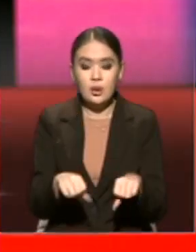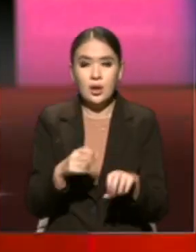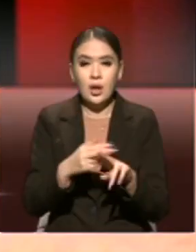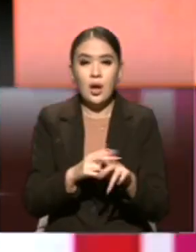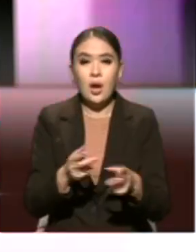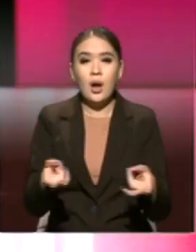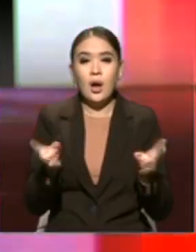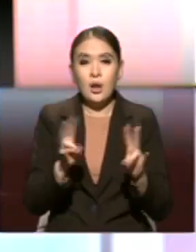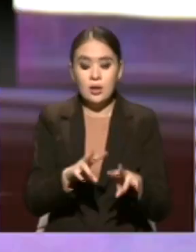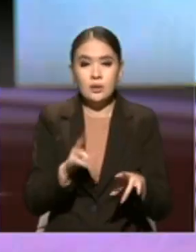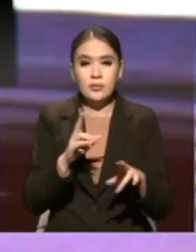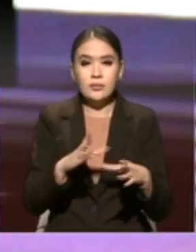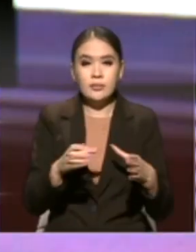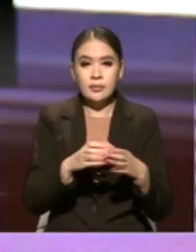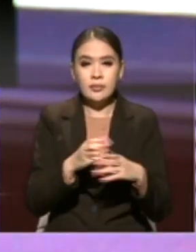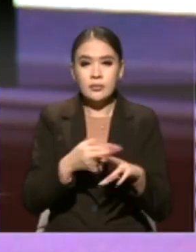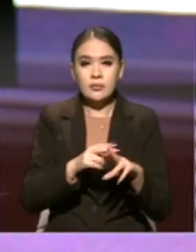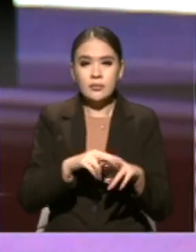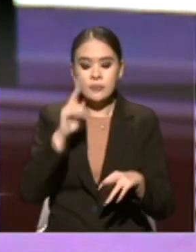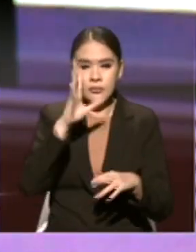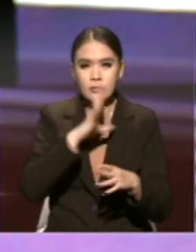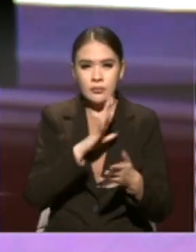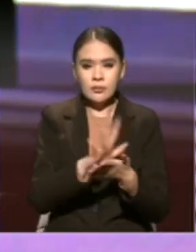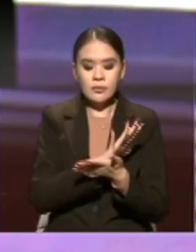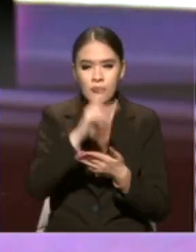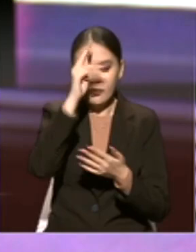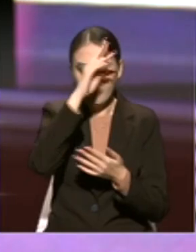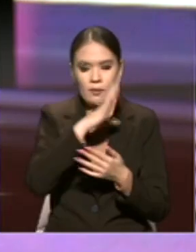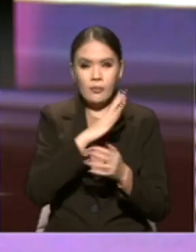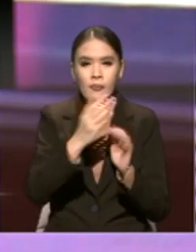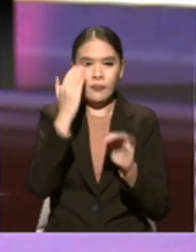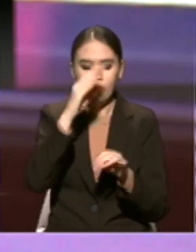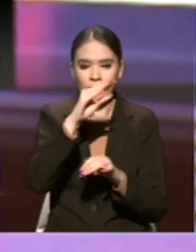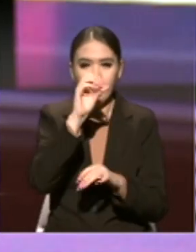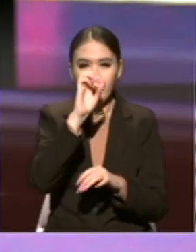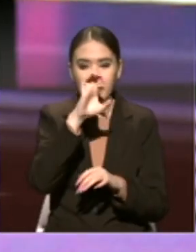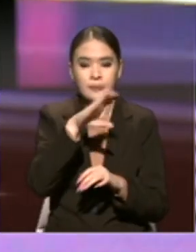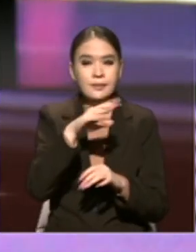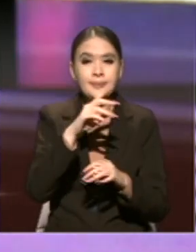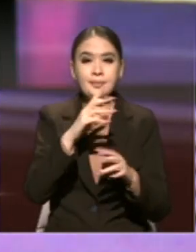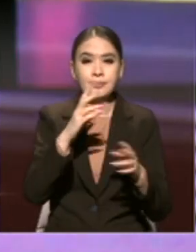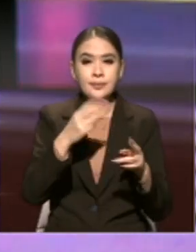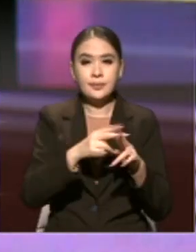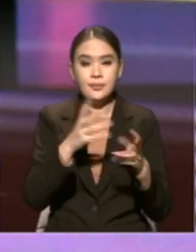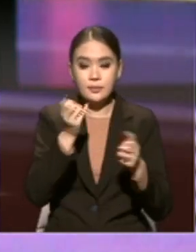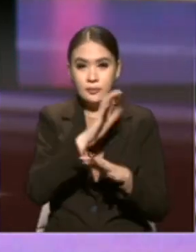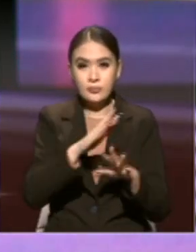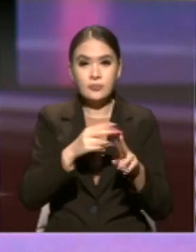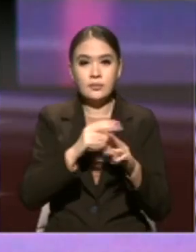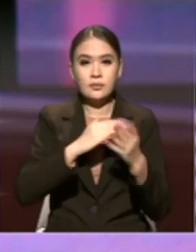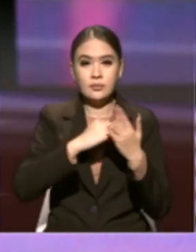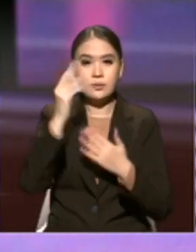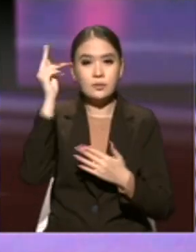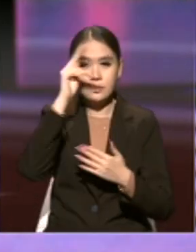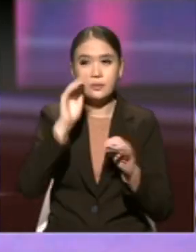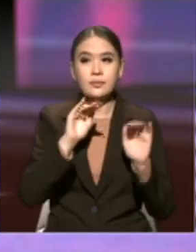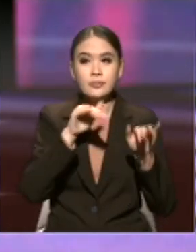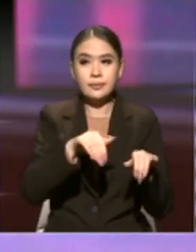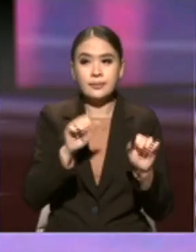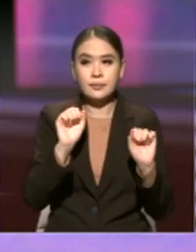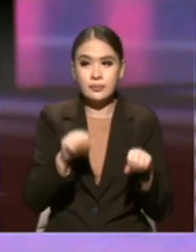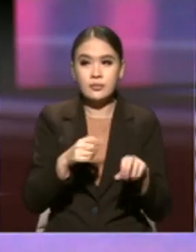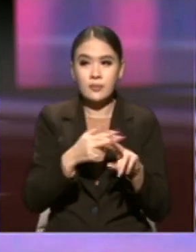қалған әскери борышын өтеу ақылы негізде ұлттық бірыңғай тестілеуді тапсырмай-ақ жоғары оқу орындарына түсуге мүмкіндіктер